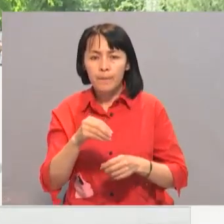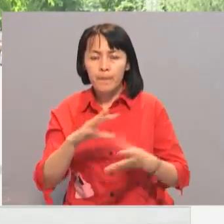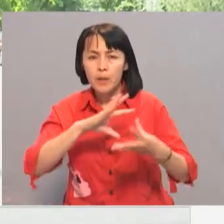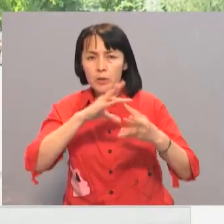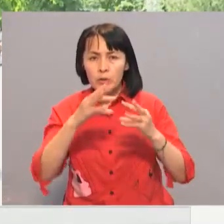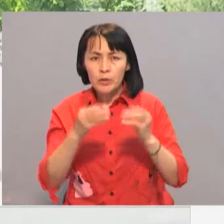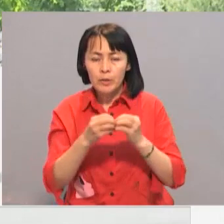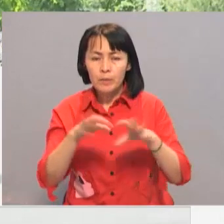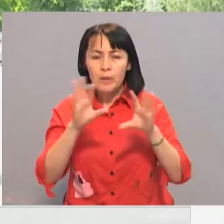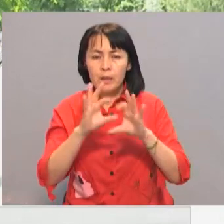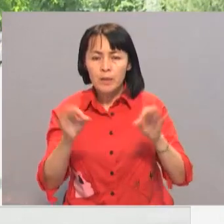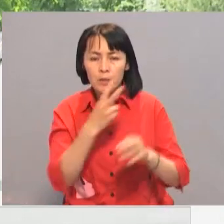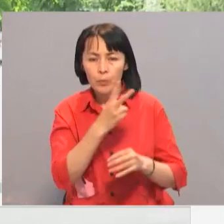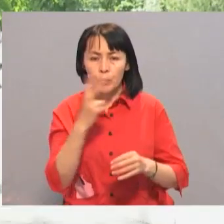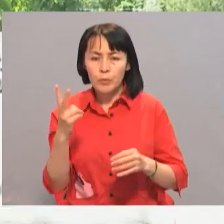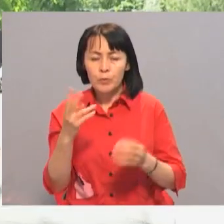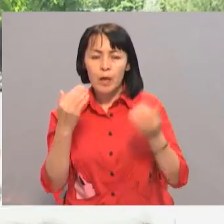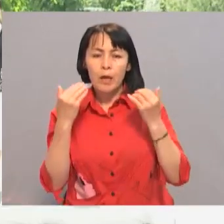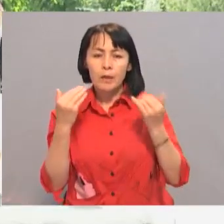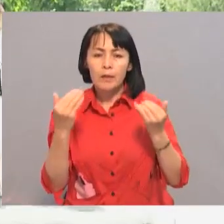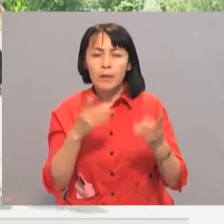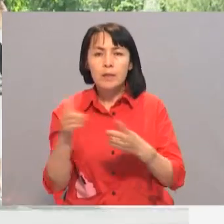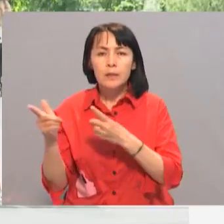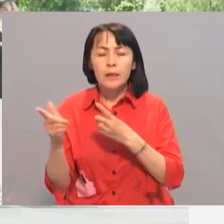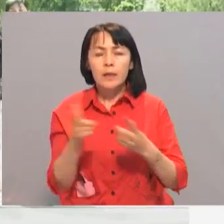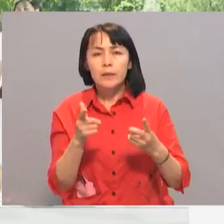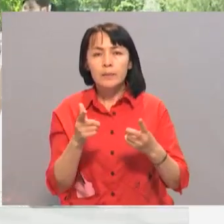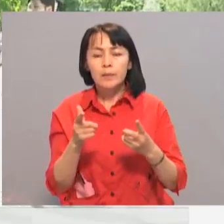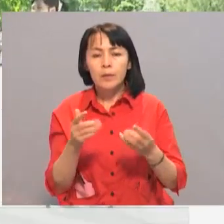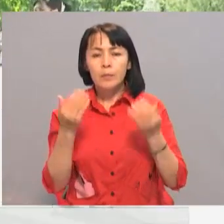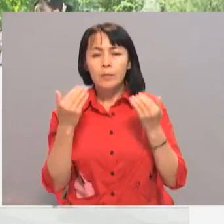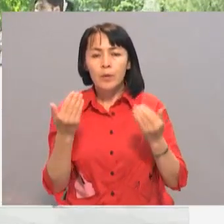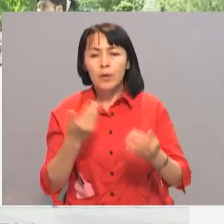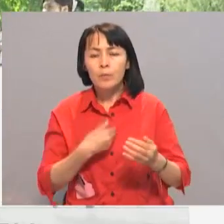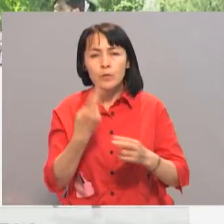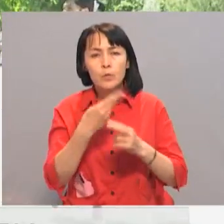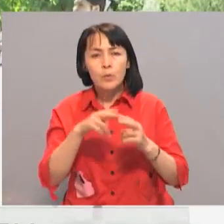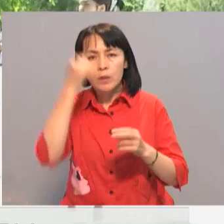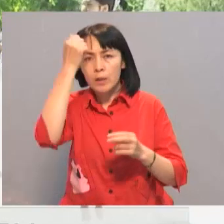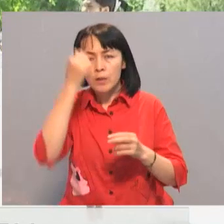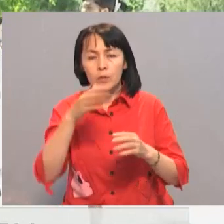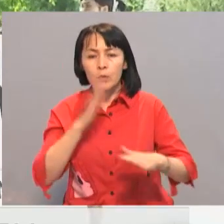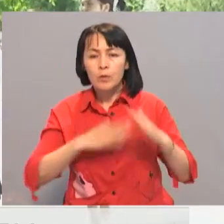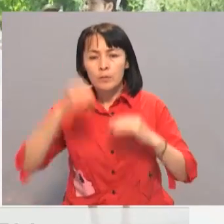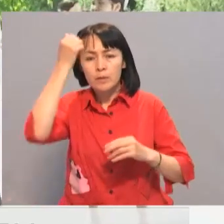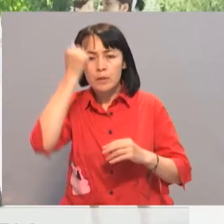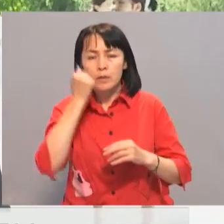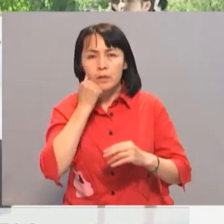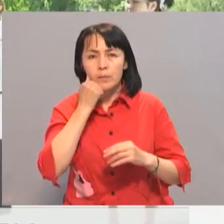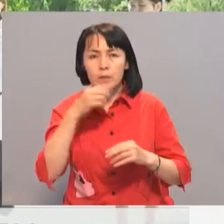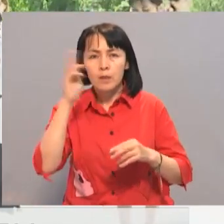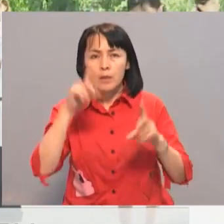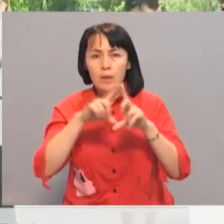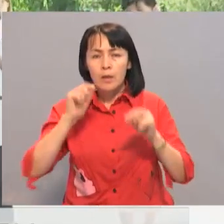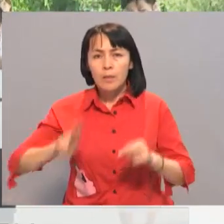жинақталып, насихатталып көрсетілуде арнайы дайындықпен. Бұған біз өте ризамыз. Мектеп басшысы